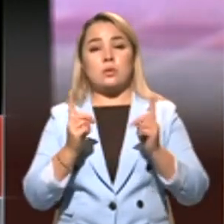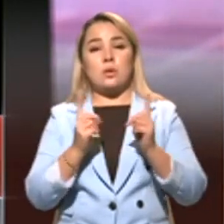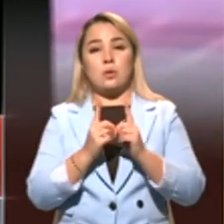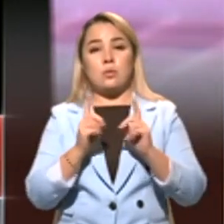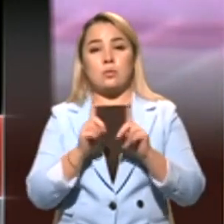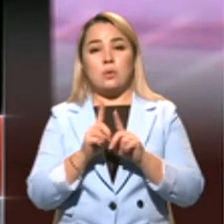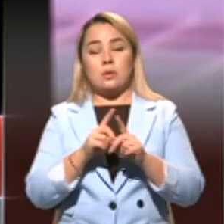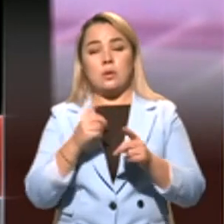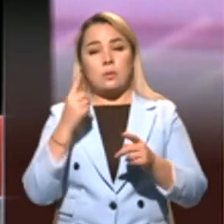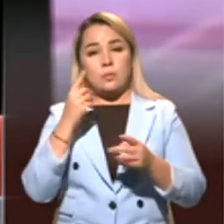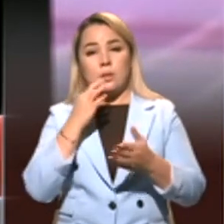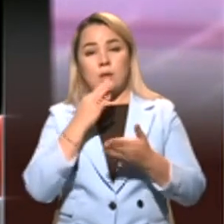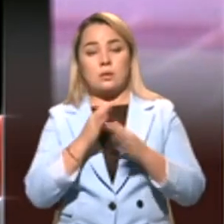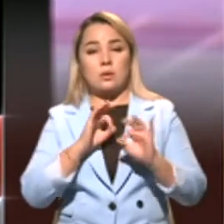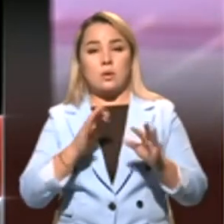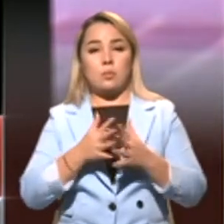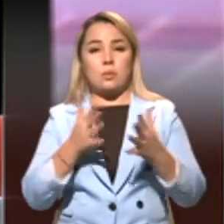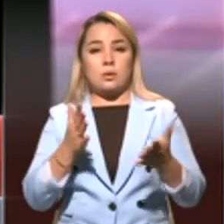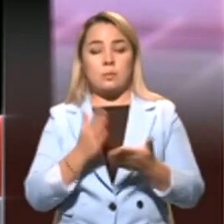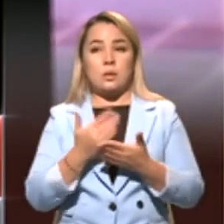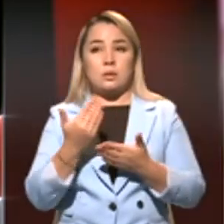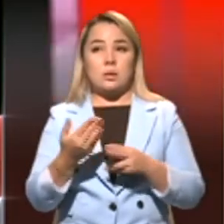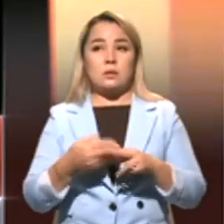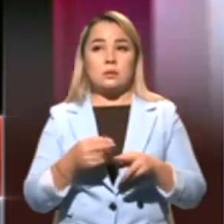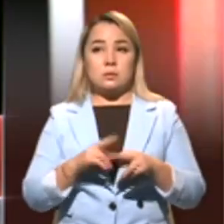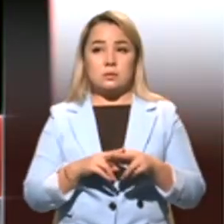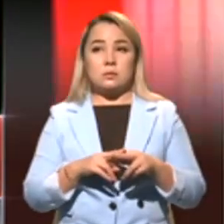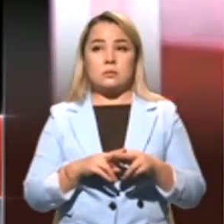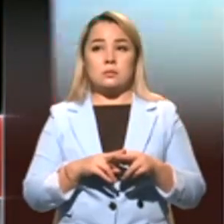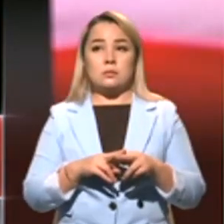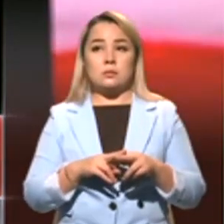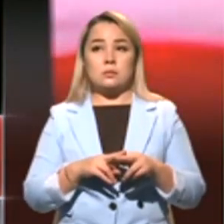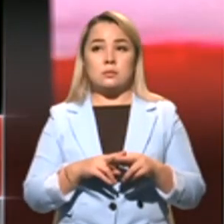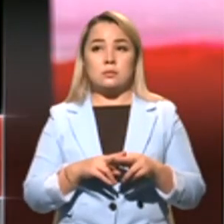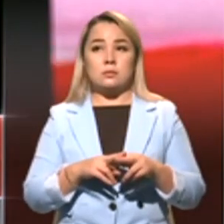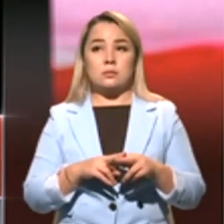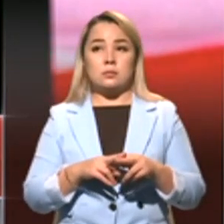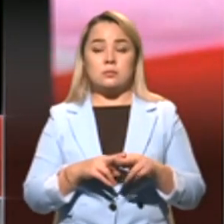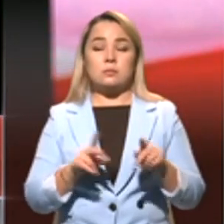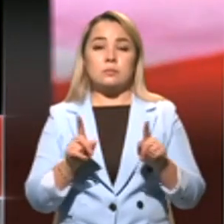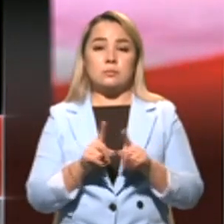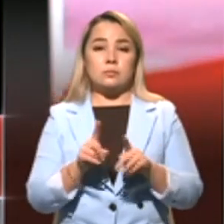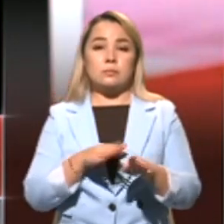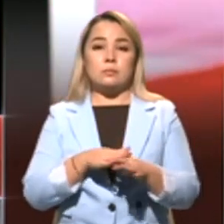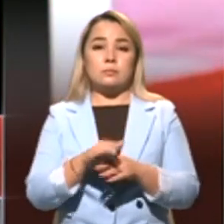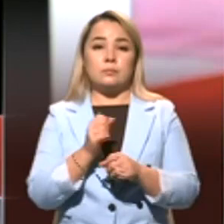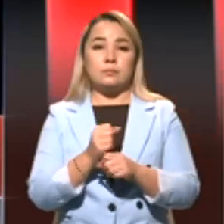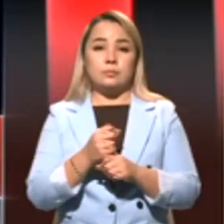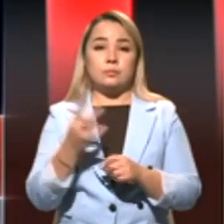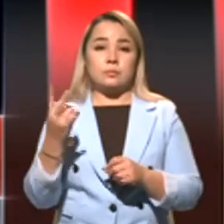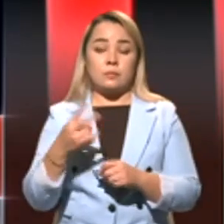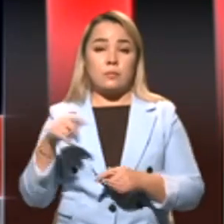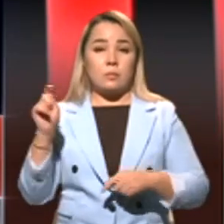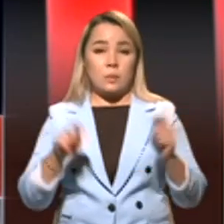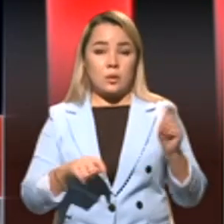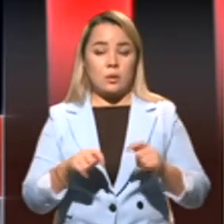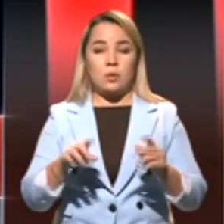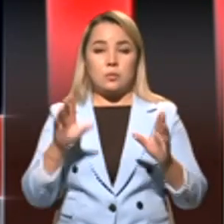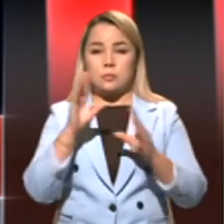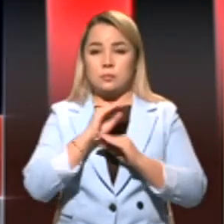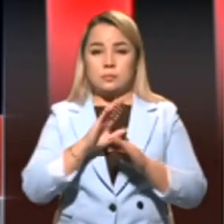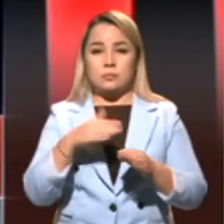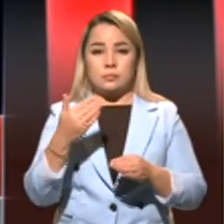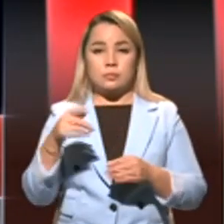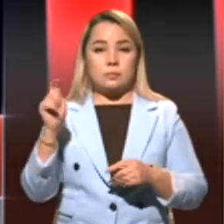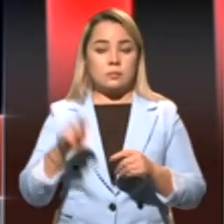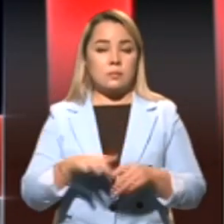дегенде болжамдар жақсы көп айтылды. Әрине, дегенмен мәселе жетуі керек. Иә, келу керек еді, бірақ келмей қалды мысалы ол